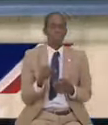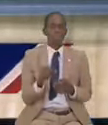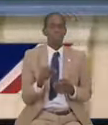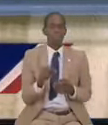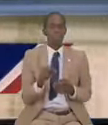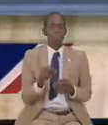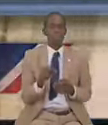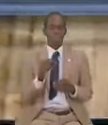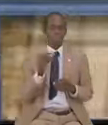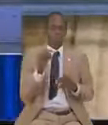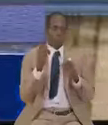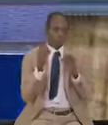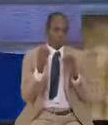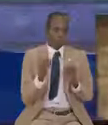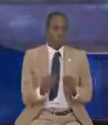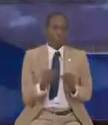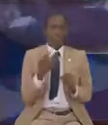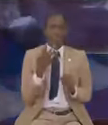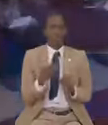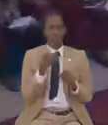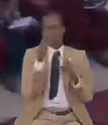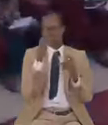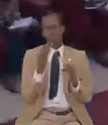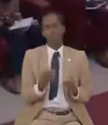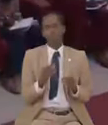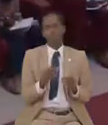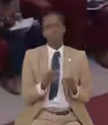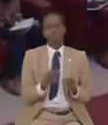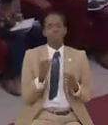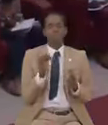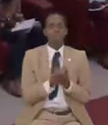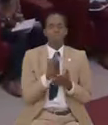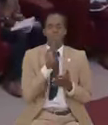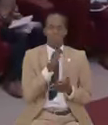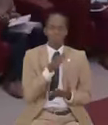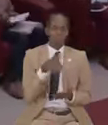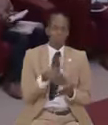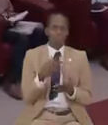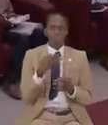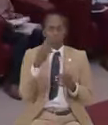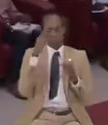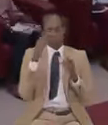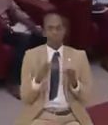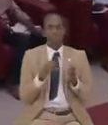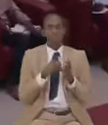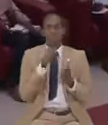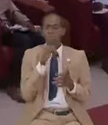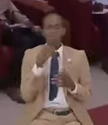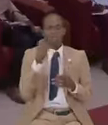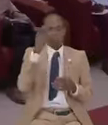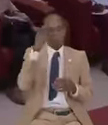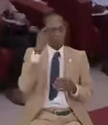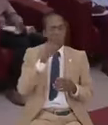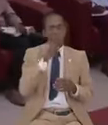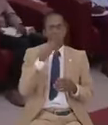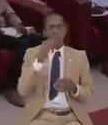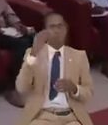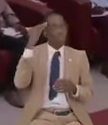cœur c'est le siège de décision c'est le centre de décision ce n'est pas la tête ce n'est pas